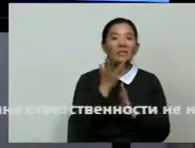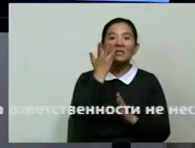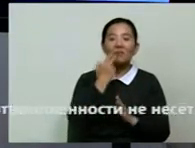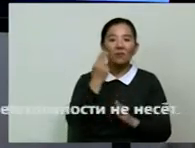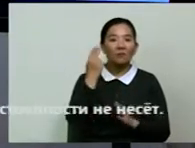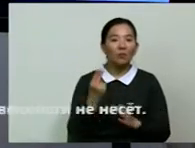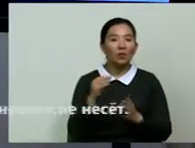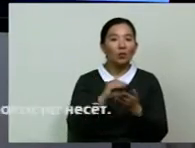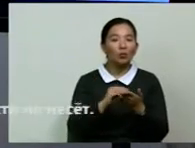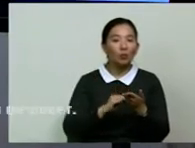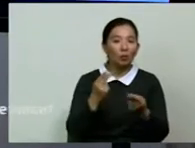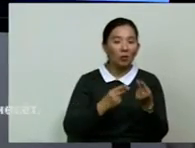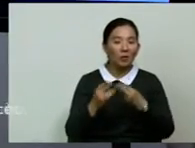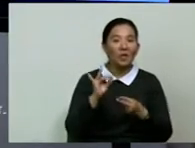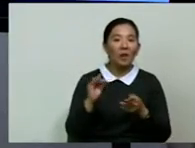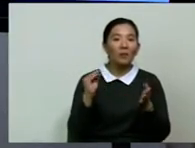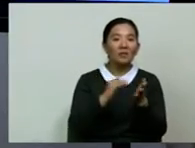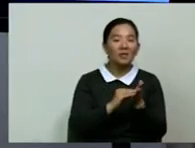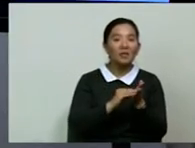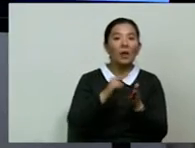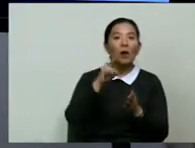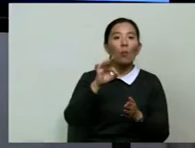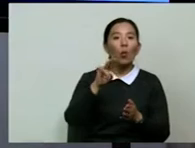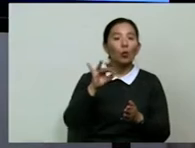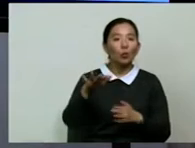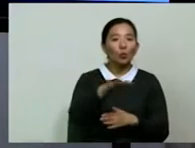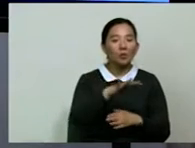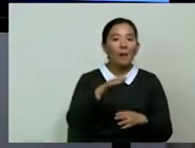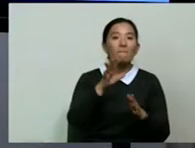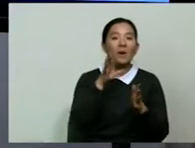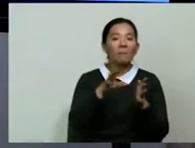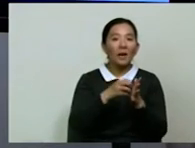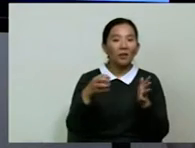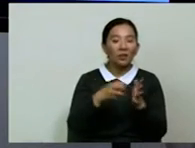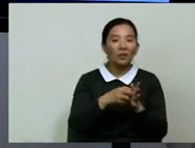и обозначьте полюса магнитов буковками S и N.